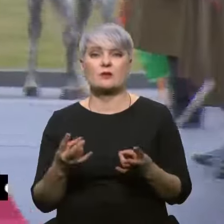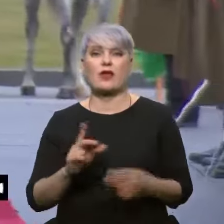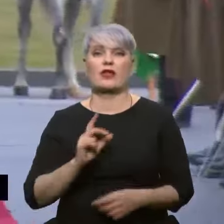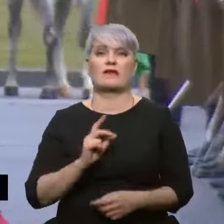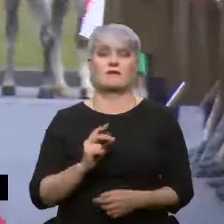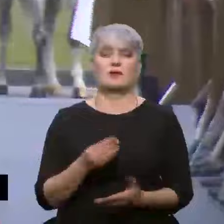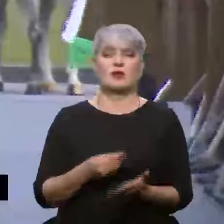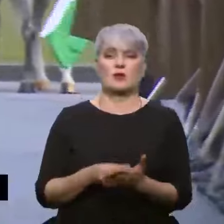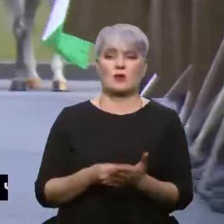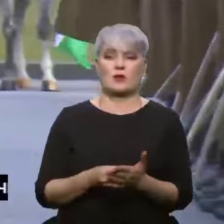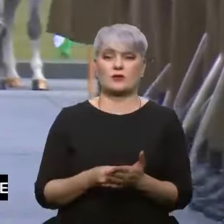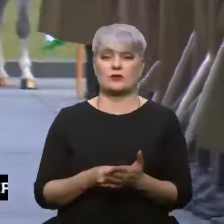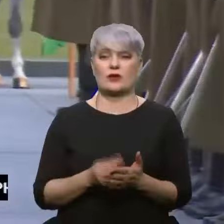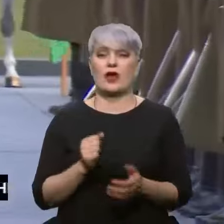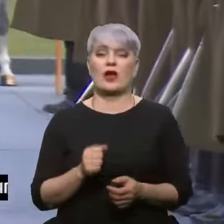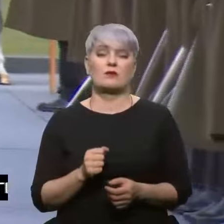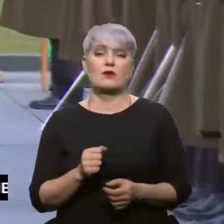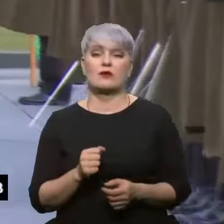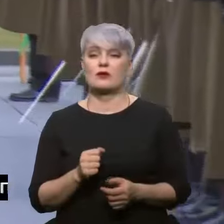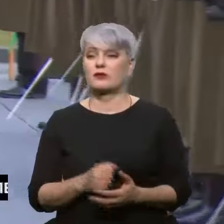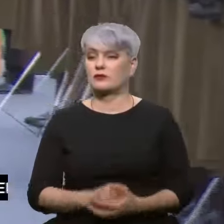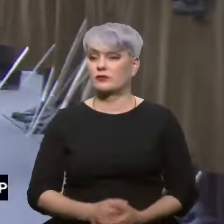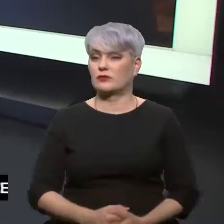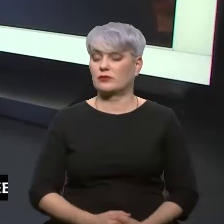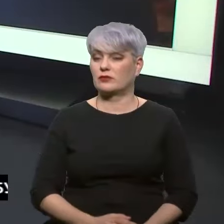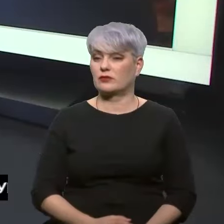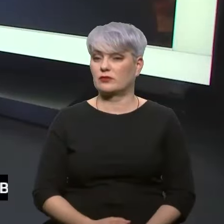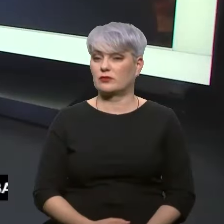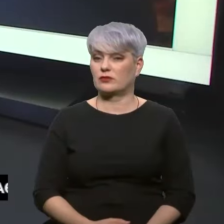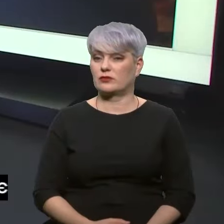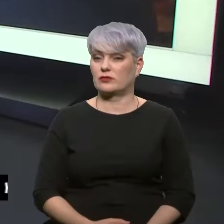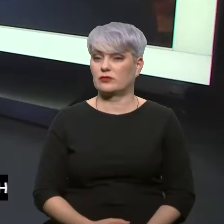формування Орбаном і Фіцо антиєвропейської.